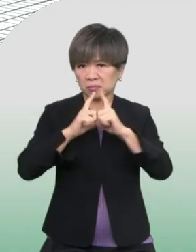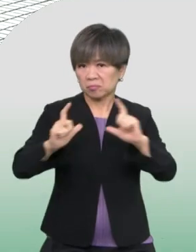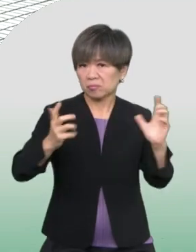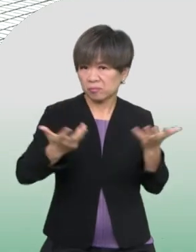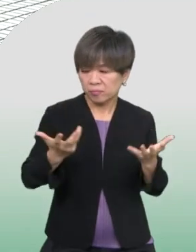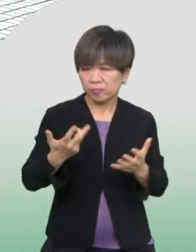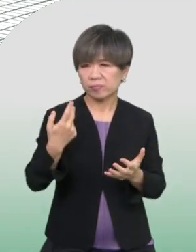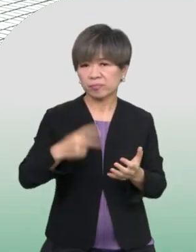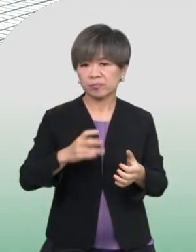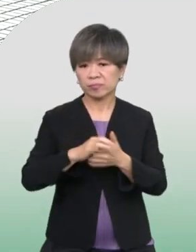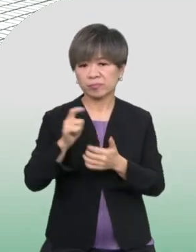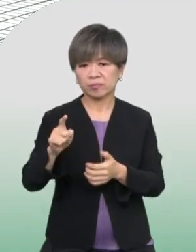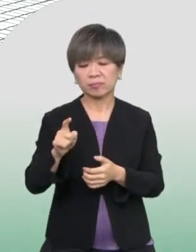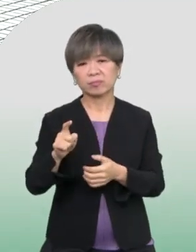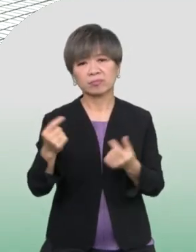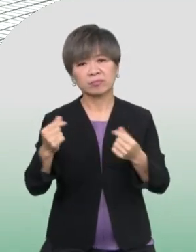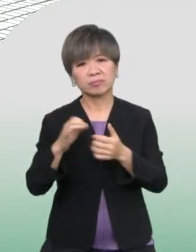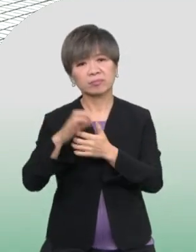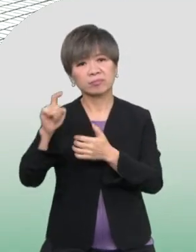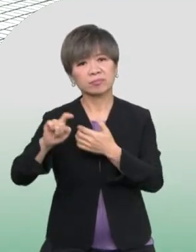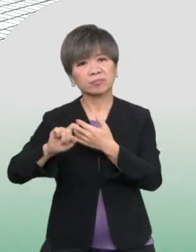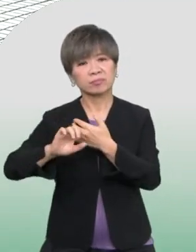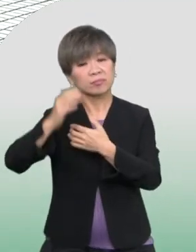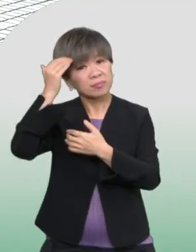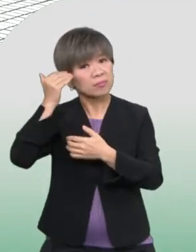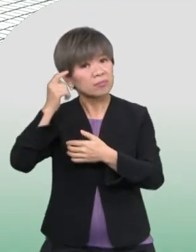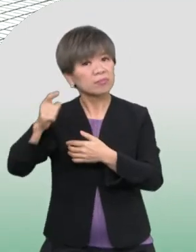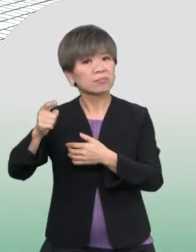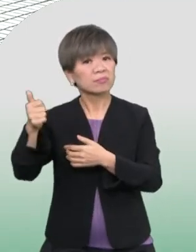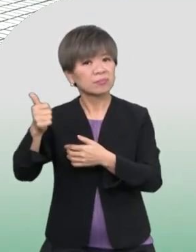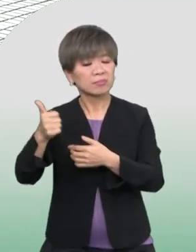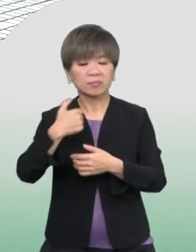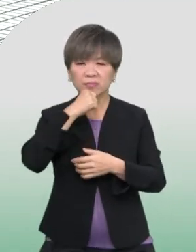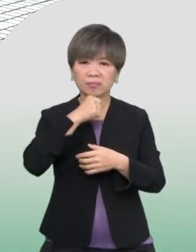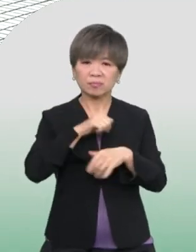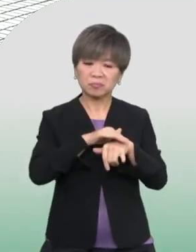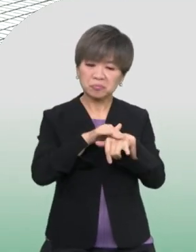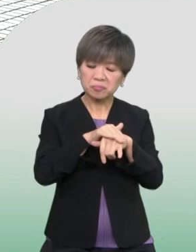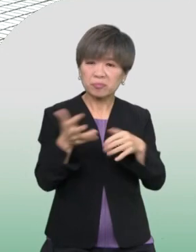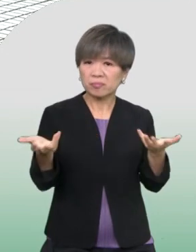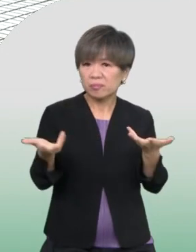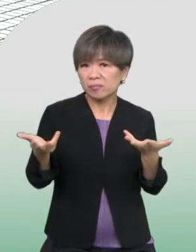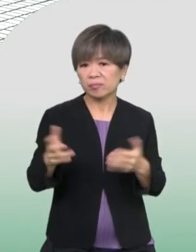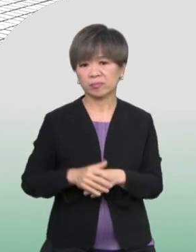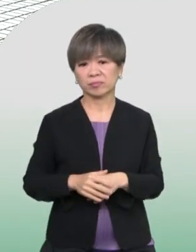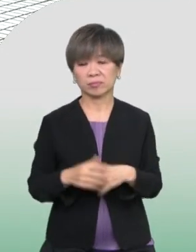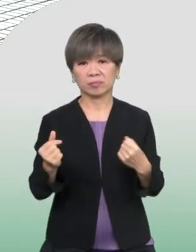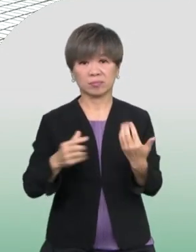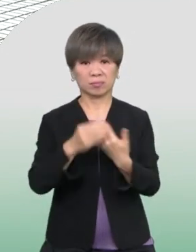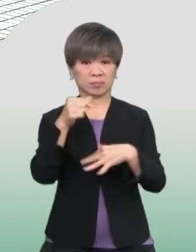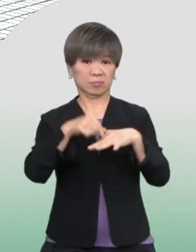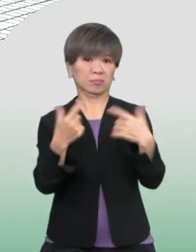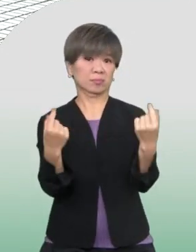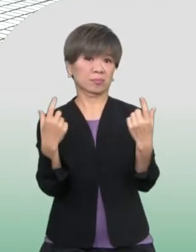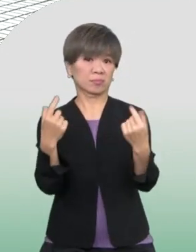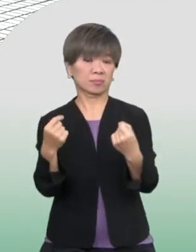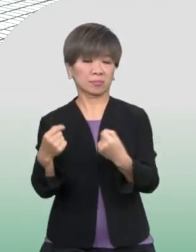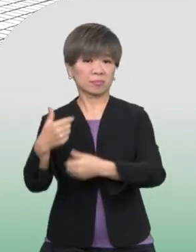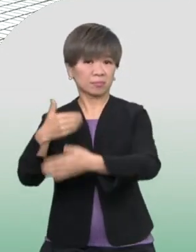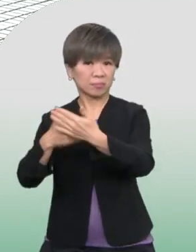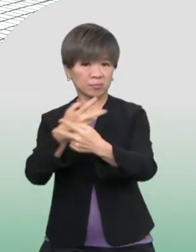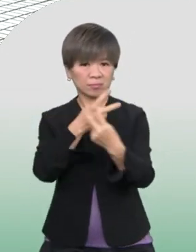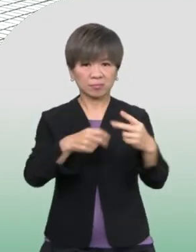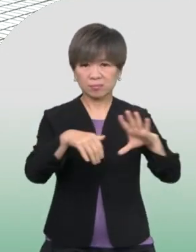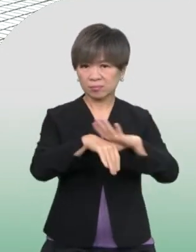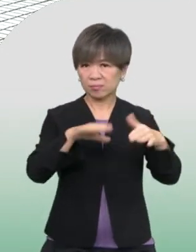情，还有韩国欧巴跟台湾的爱情故事，嘛希望就像查金庸的用天阳跟客家还有客家